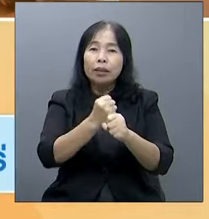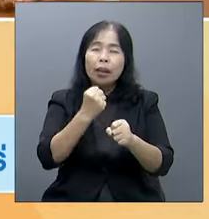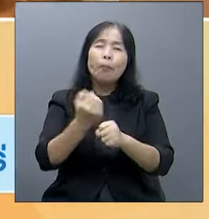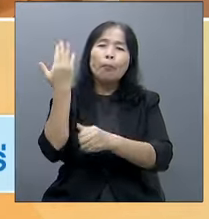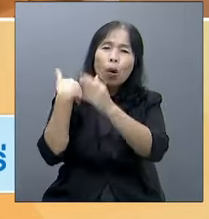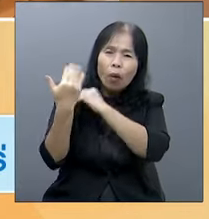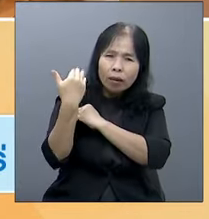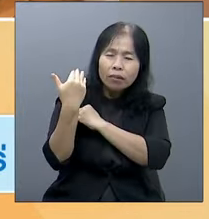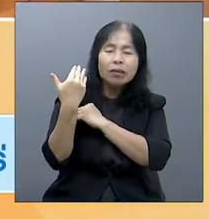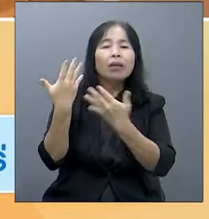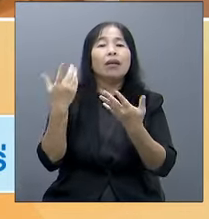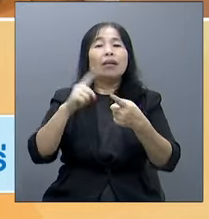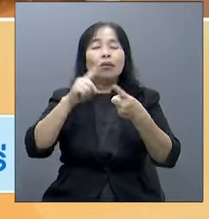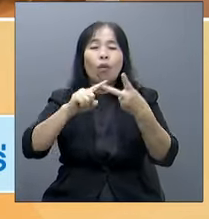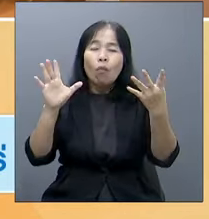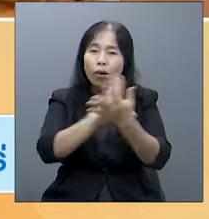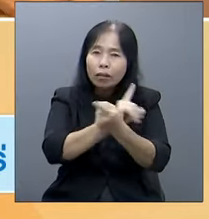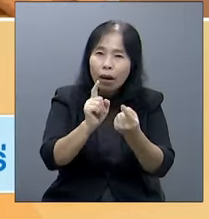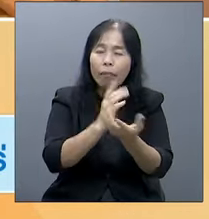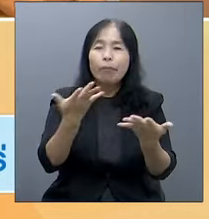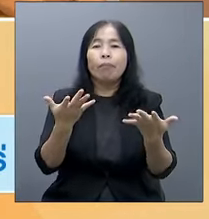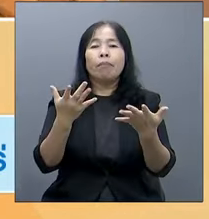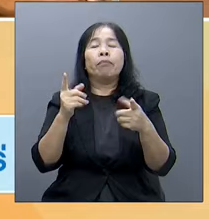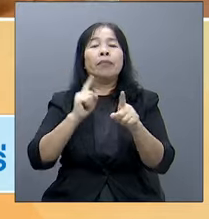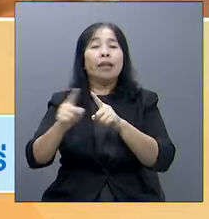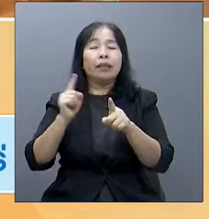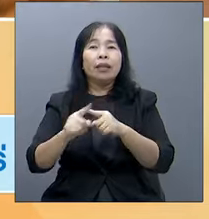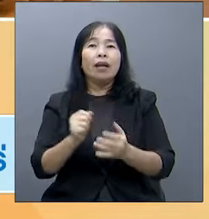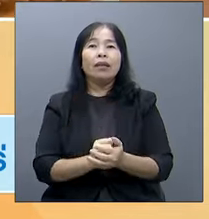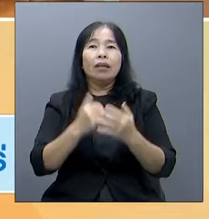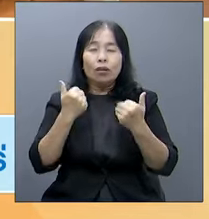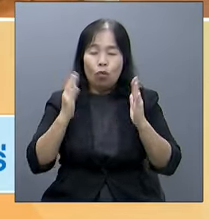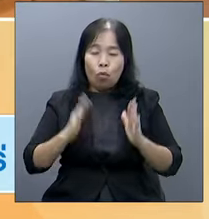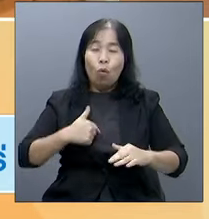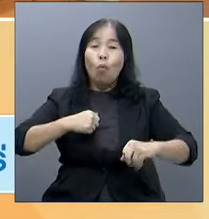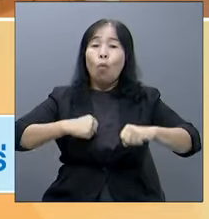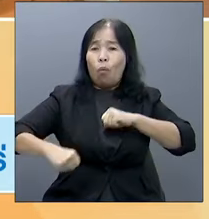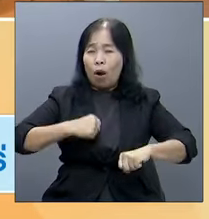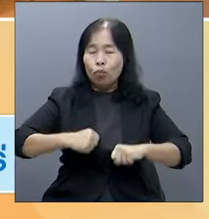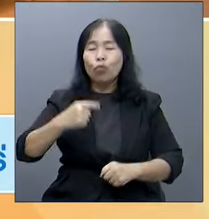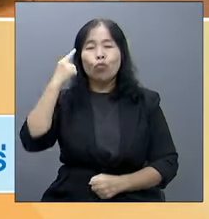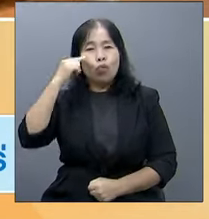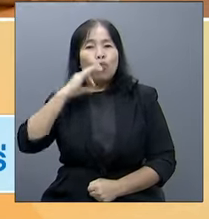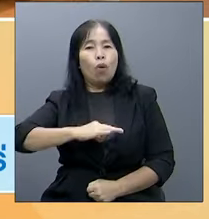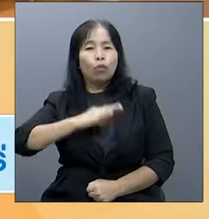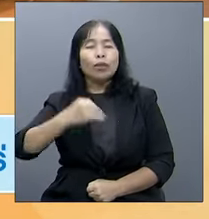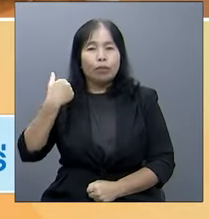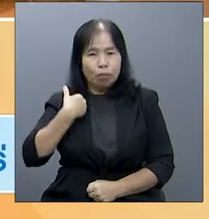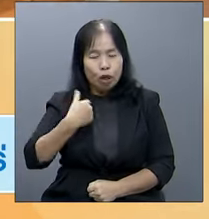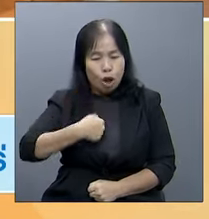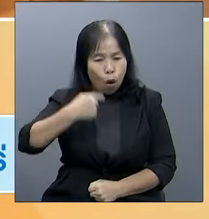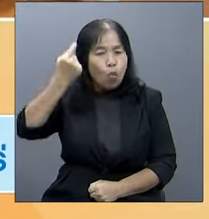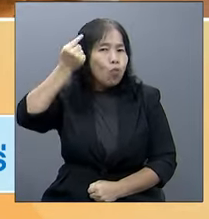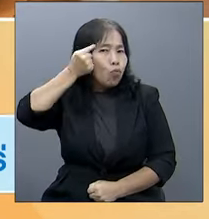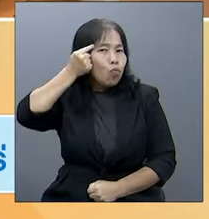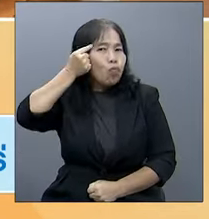สต่ะ esททięกลศึกต่อกันมา Campusฐาณาครุให่ เขากจะได้รู้สึกว่าเรามีรากอ่ะ